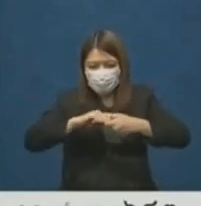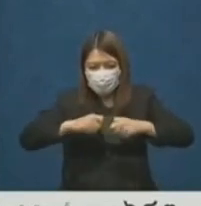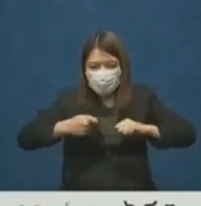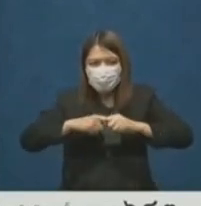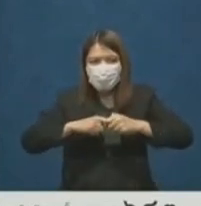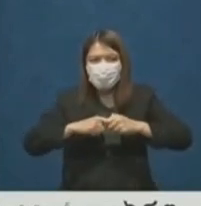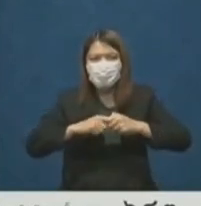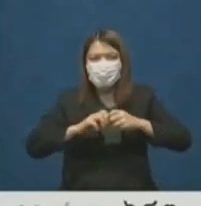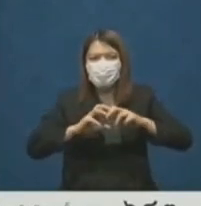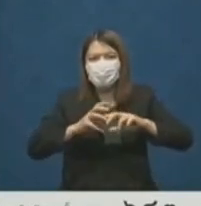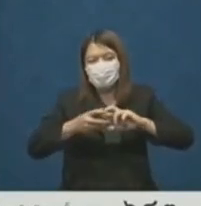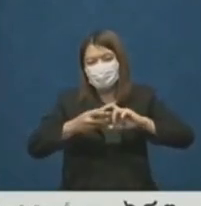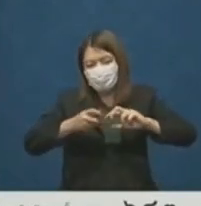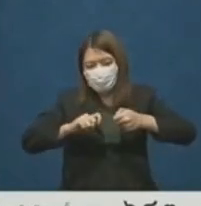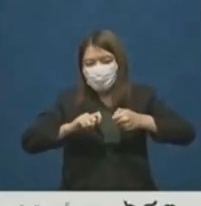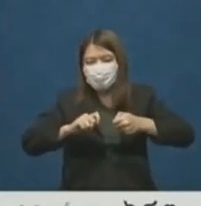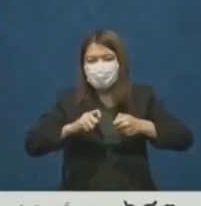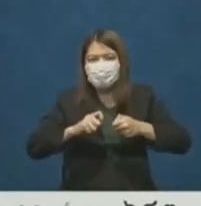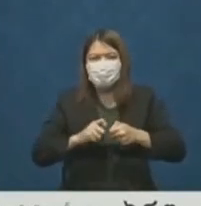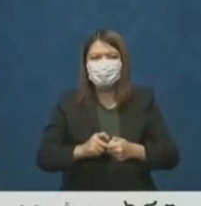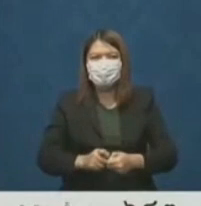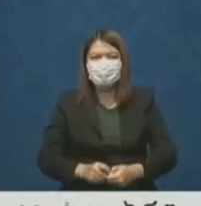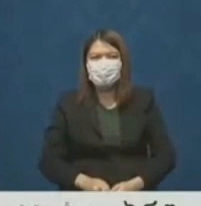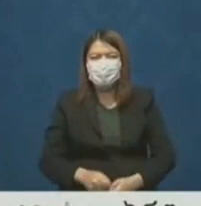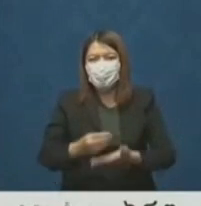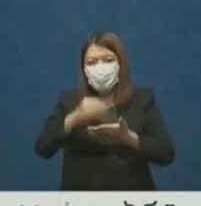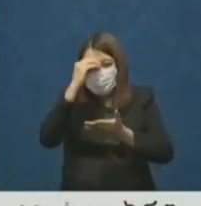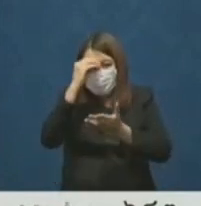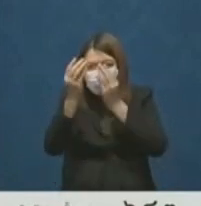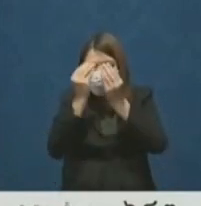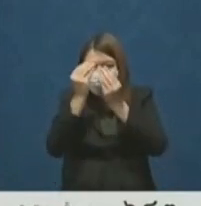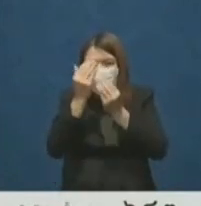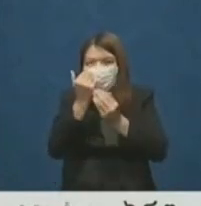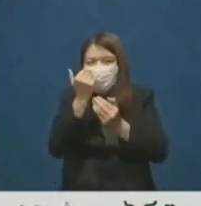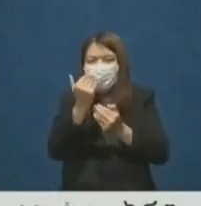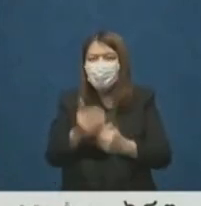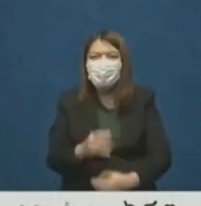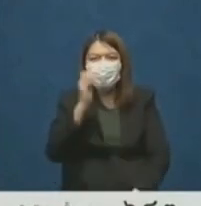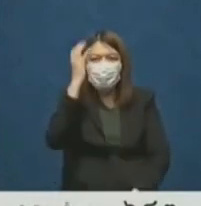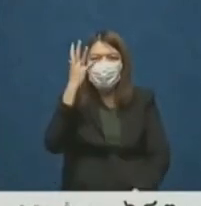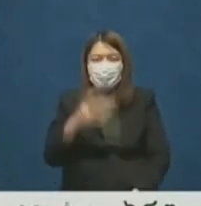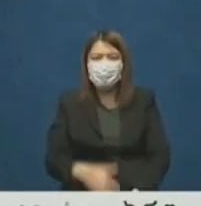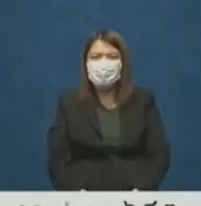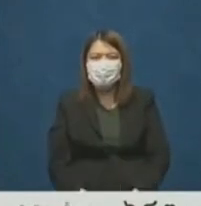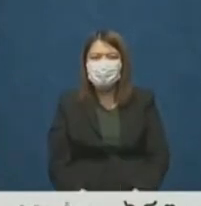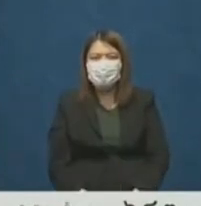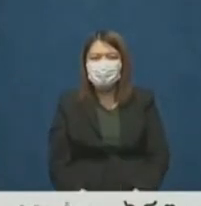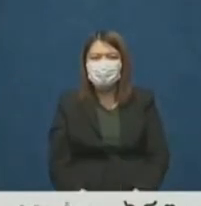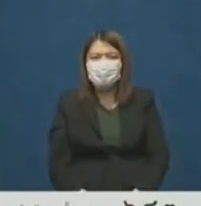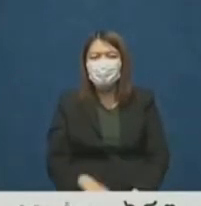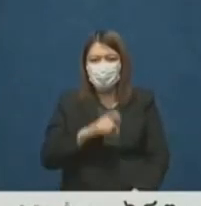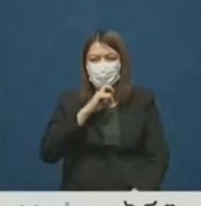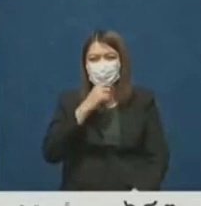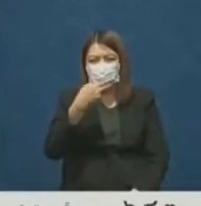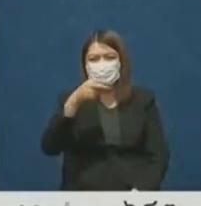หลายๆทบท่านประธานถ้าอยากผูกให้มันหลวมก็ผูกทบเดียวจะมาทนมานั่งเรียนเรื่องผีรอดเงื่อนขัดสมาธิทำไมไม่เข้าใ